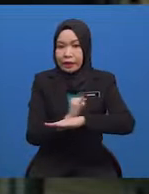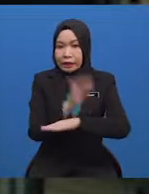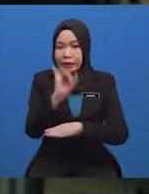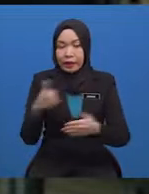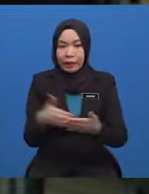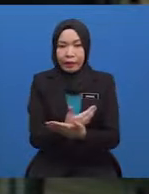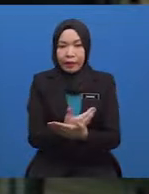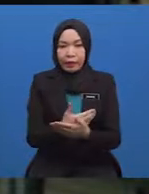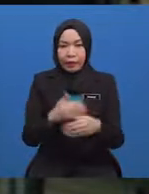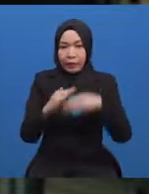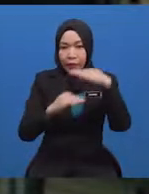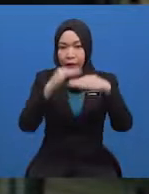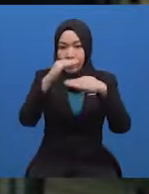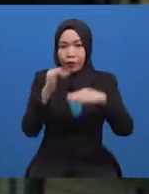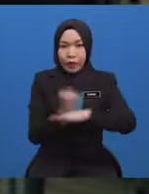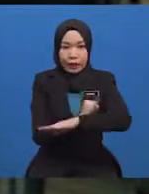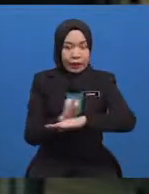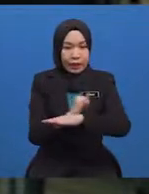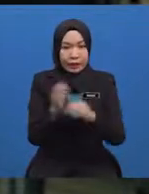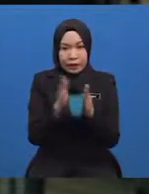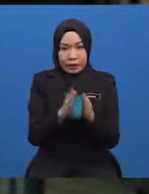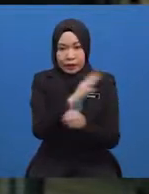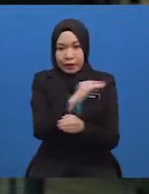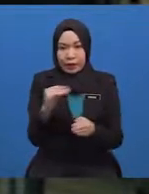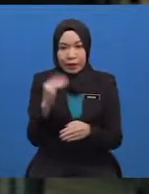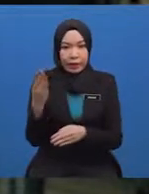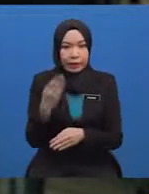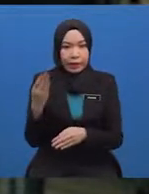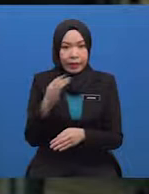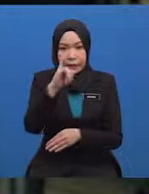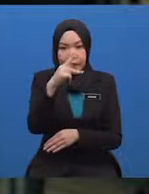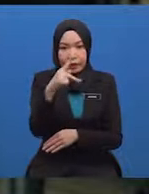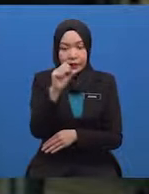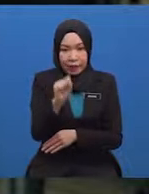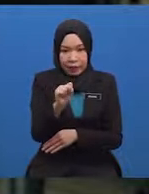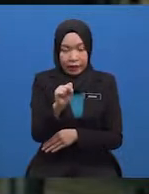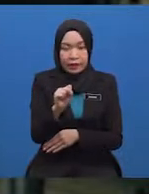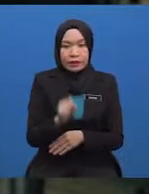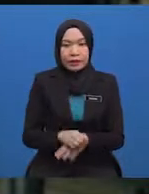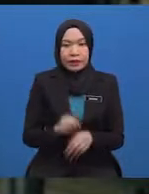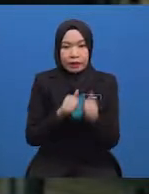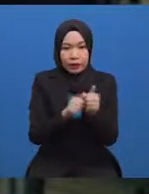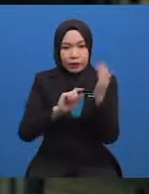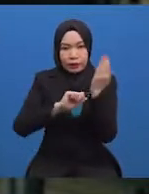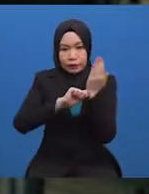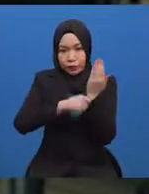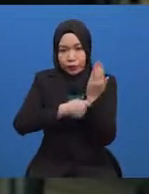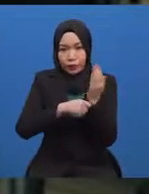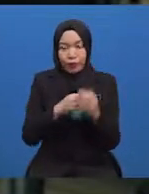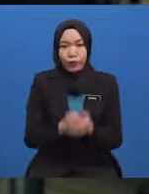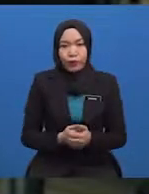kecil dan sederhana IKS sama ada berasaskan sumber makanan dan elektronik